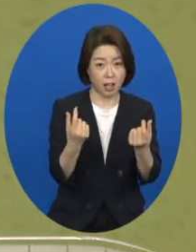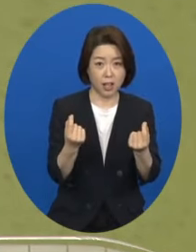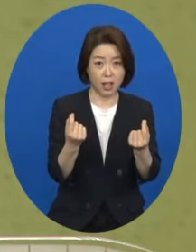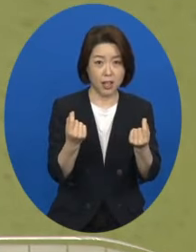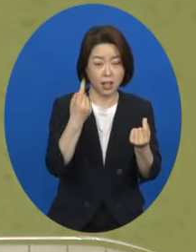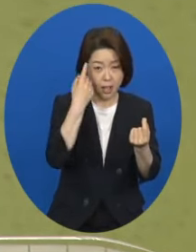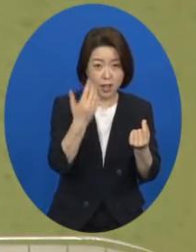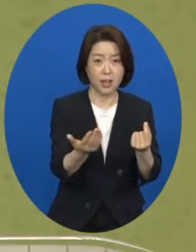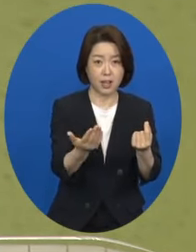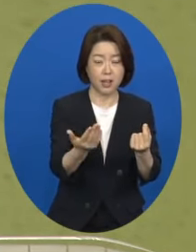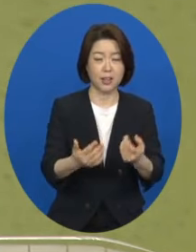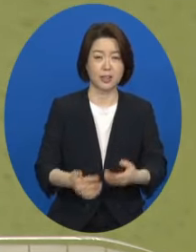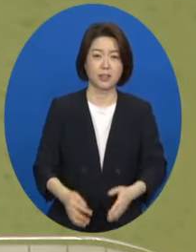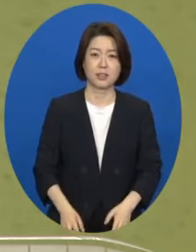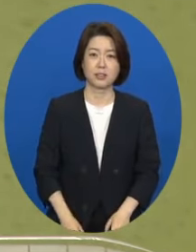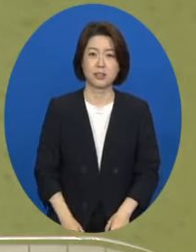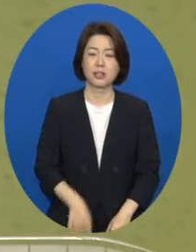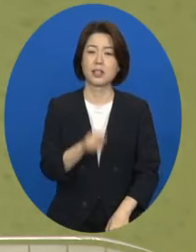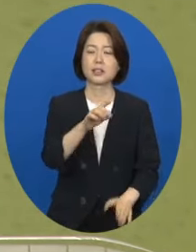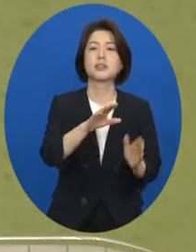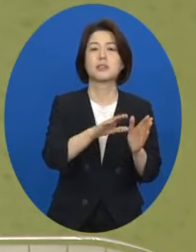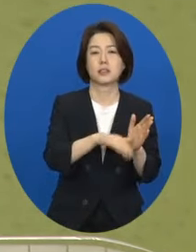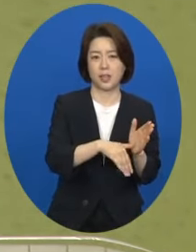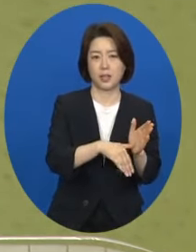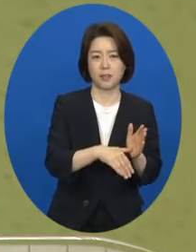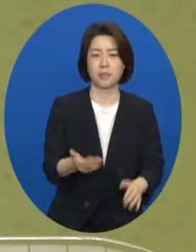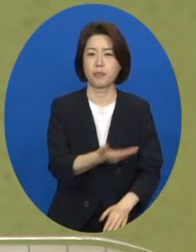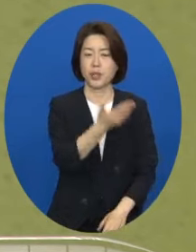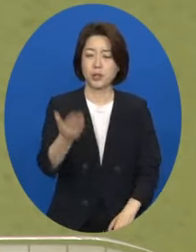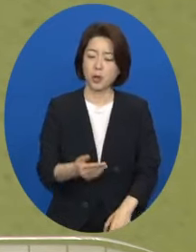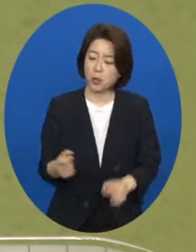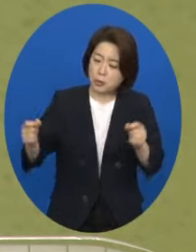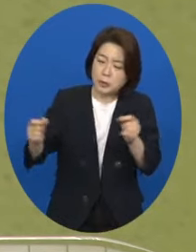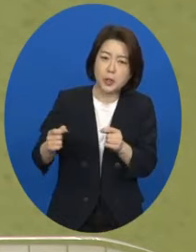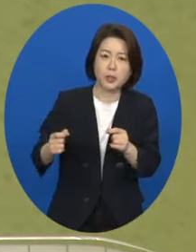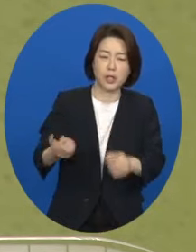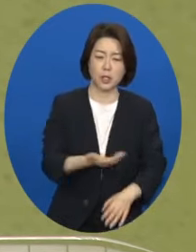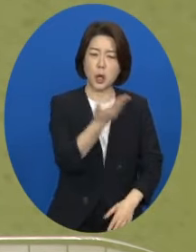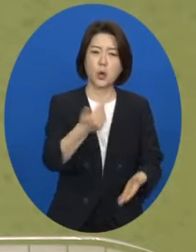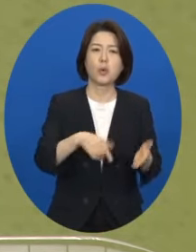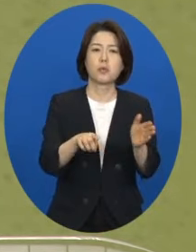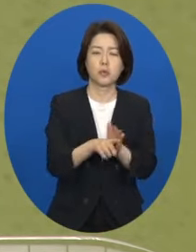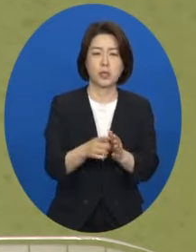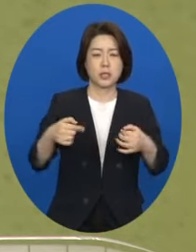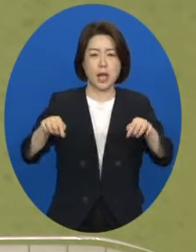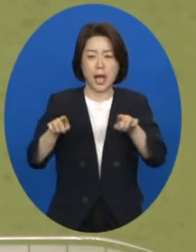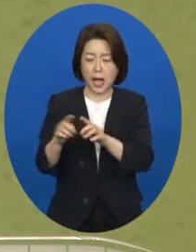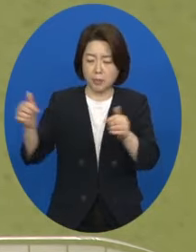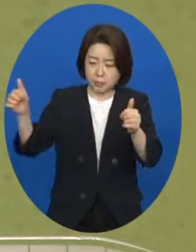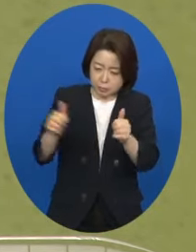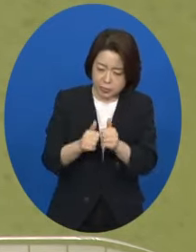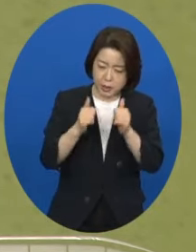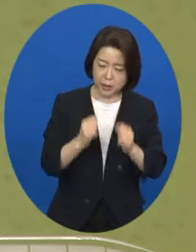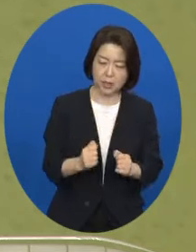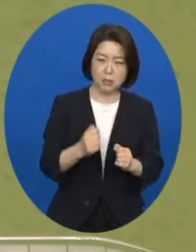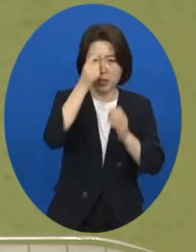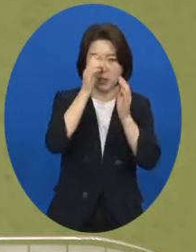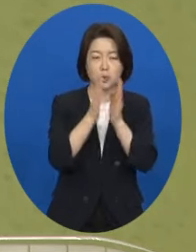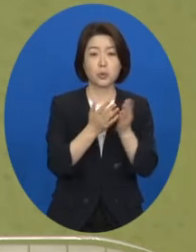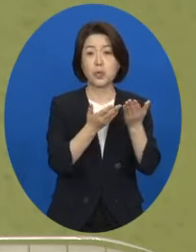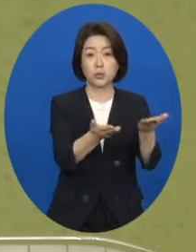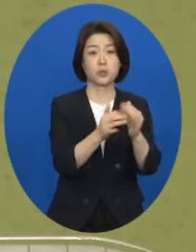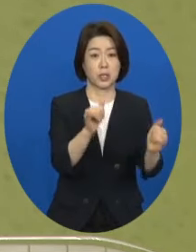근데 그때 여러분 곁에서 여러분들 위해서 함께 하시며 기도해 주시는 분들이 계실